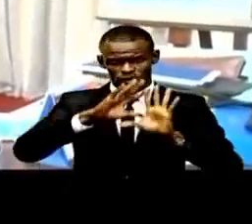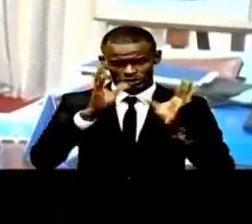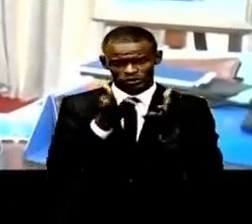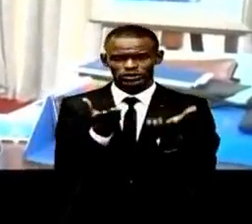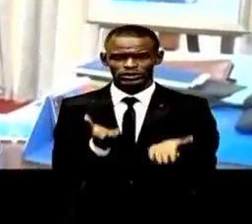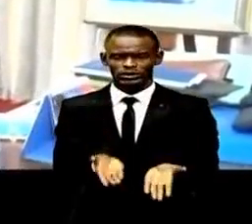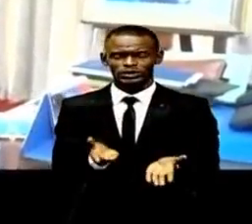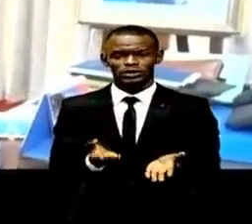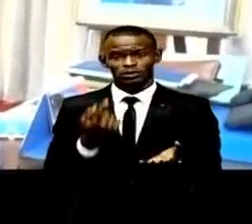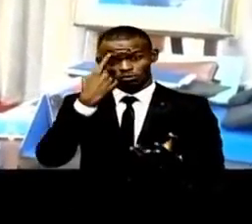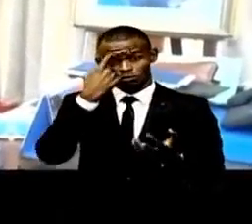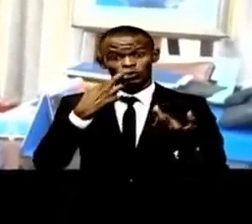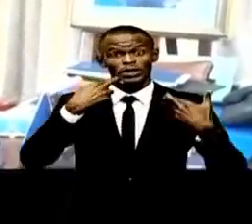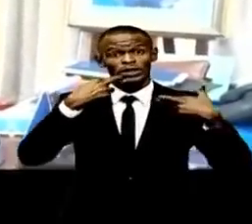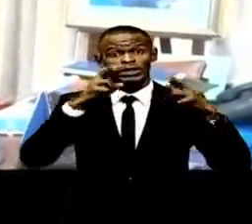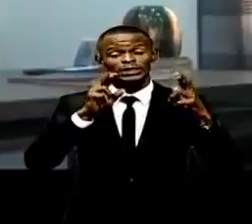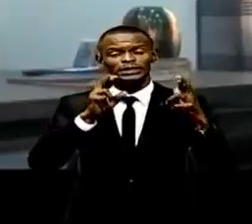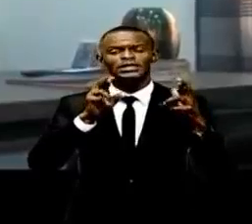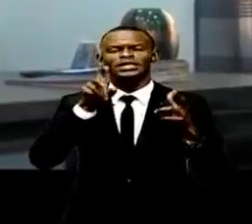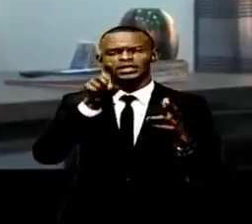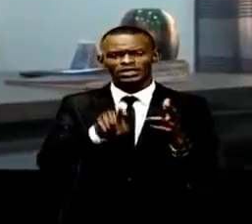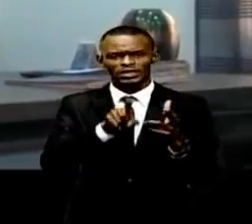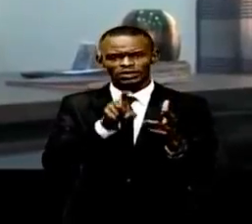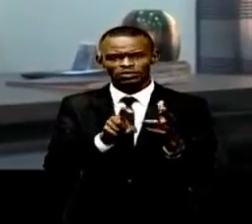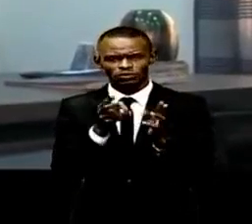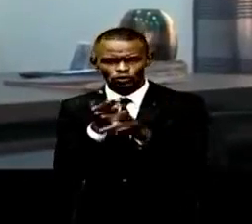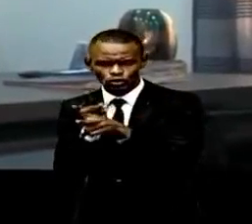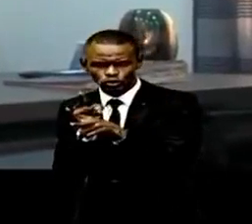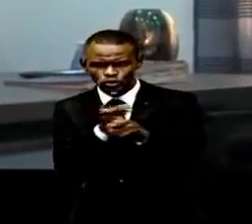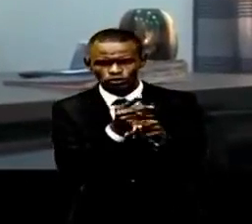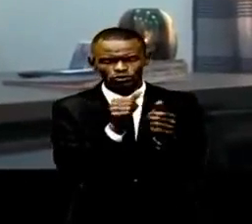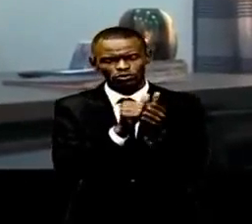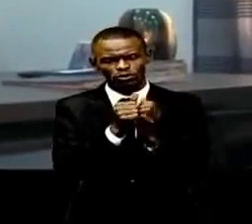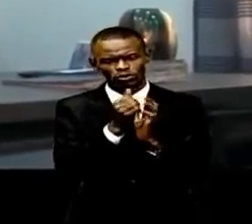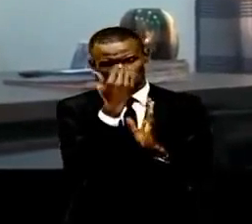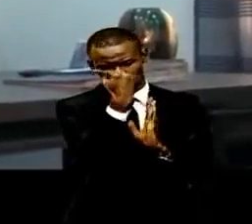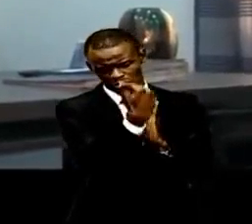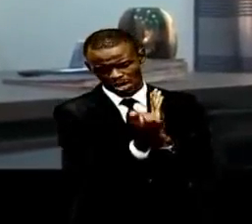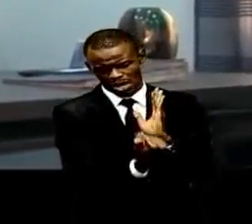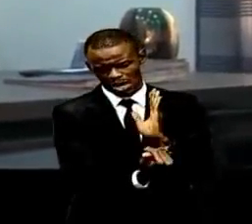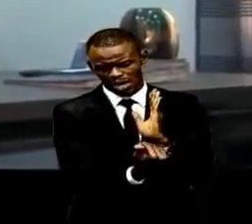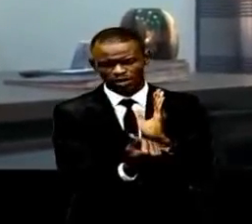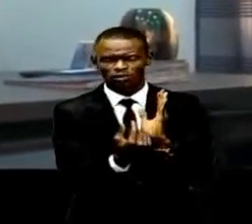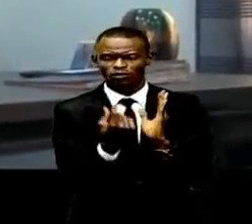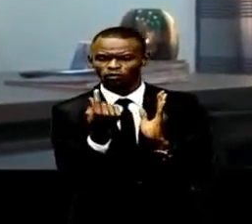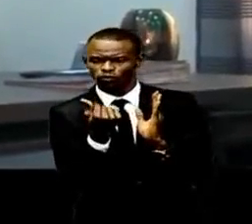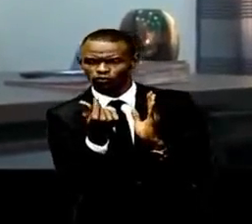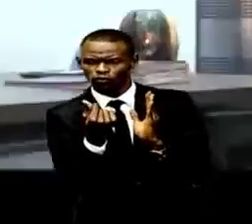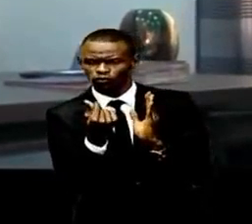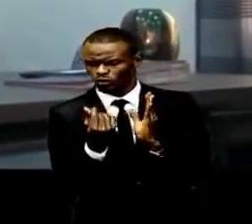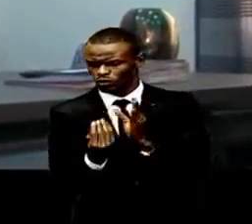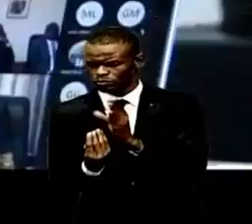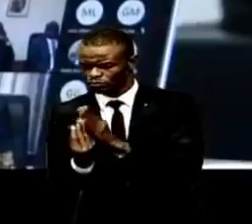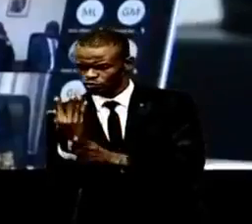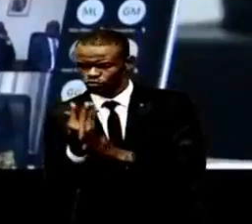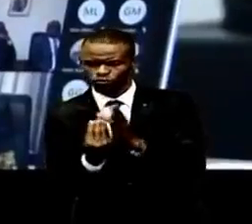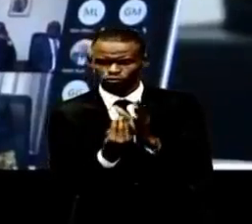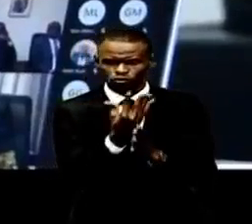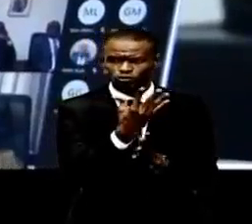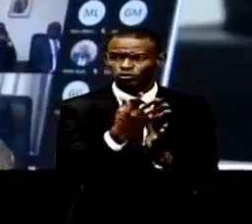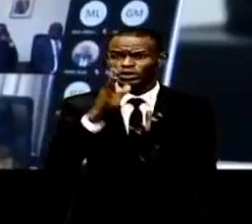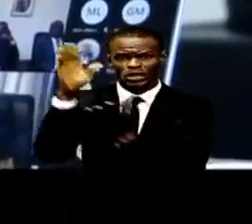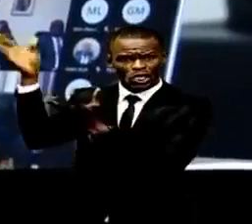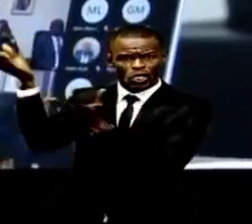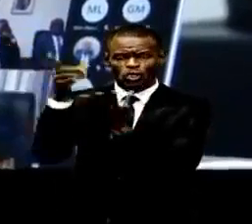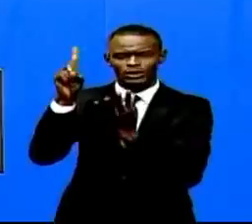le gouvernement devrait exonérer ces programmes de toutes les taxes qui plombent la structure de coûts de production en amont et en aval,